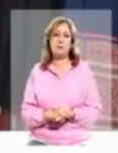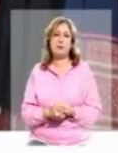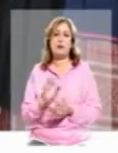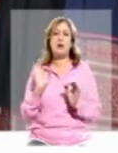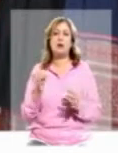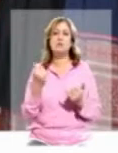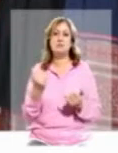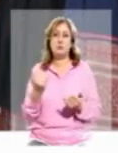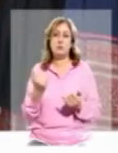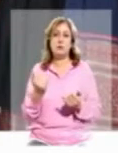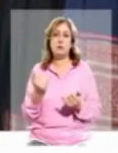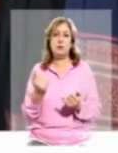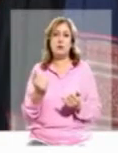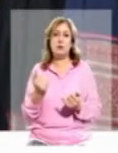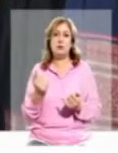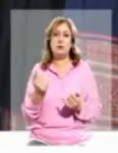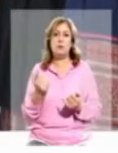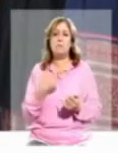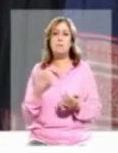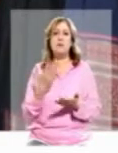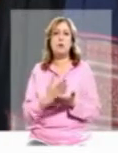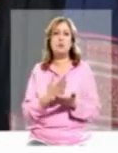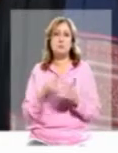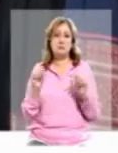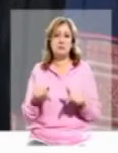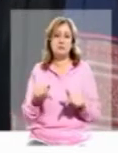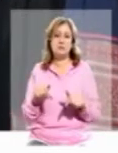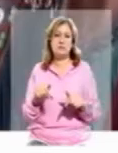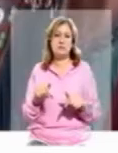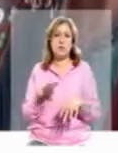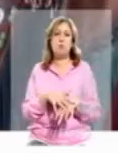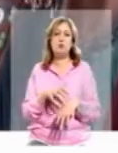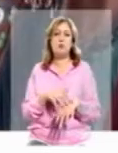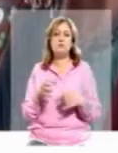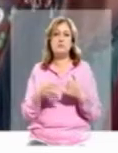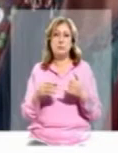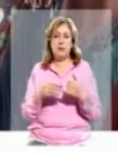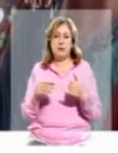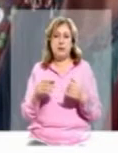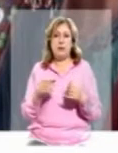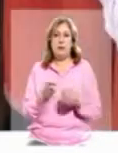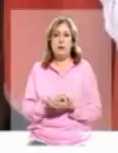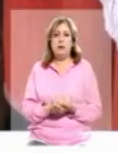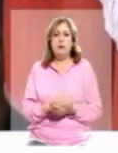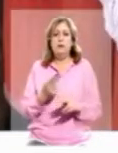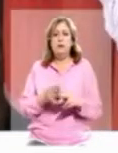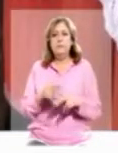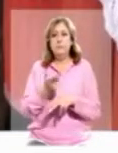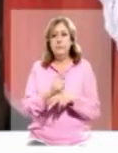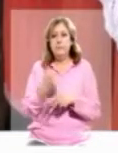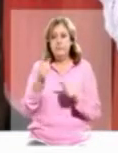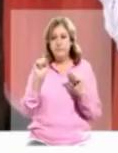раз сегодня мы находимся здесь, на Кокшетауской земле. Это очень